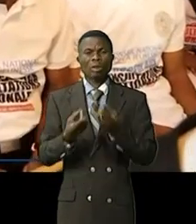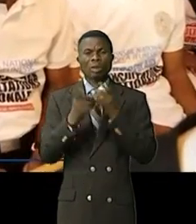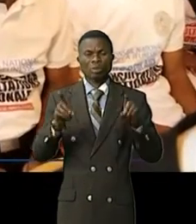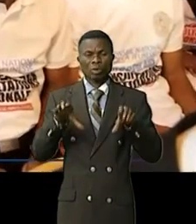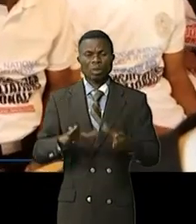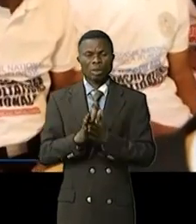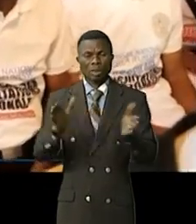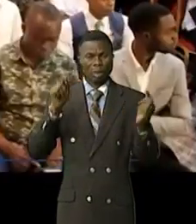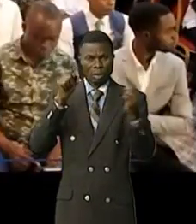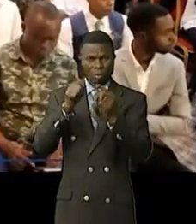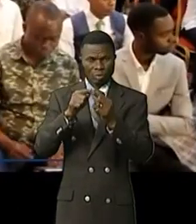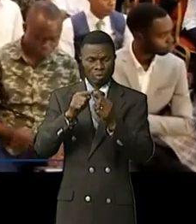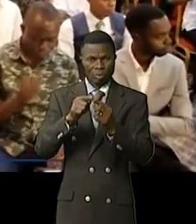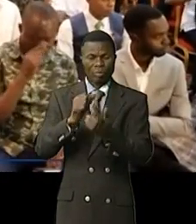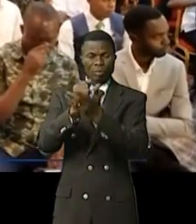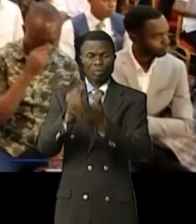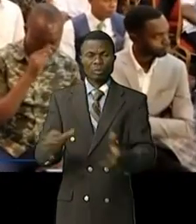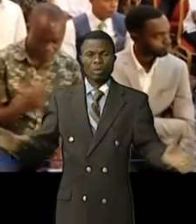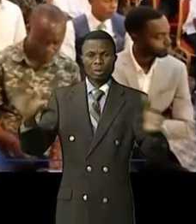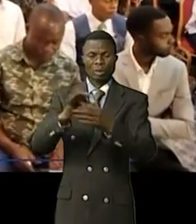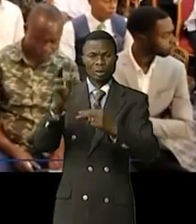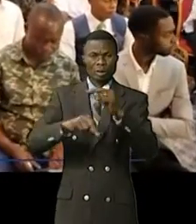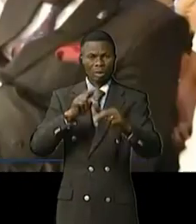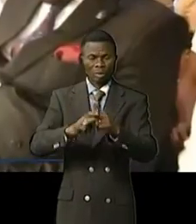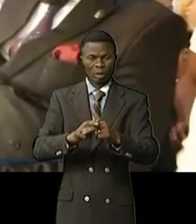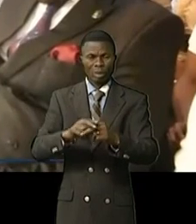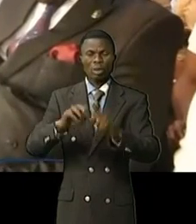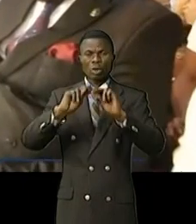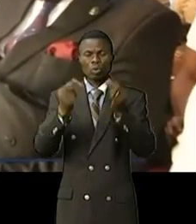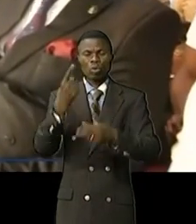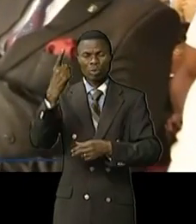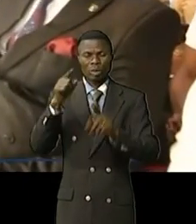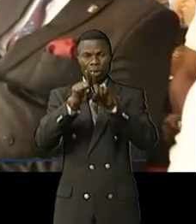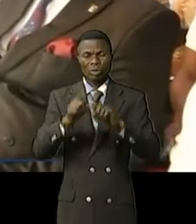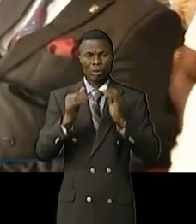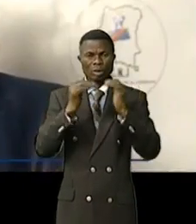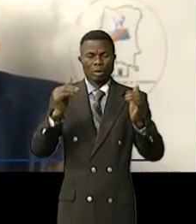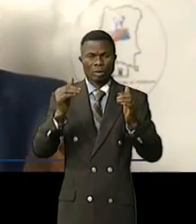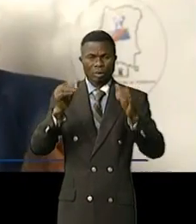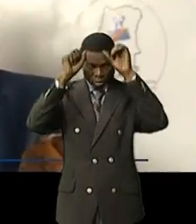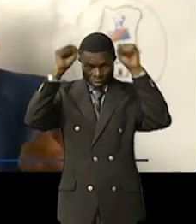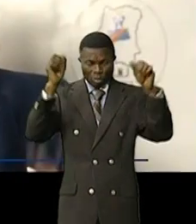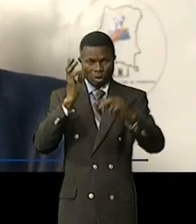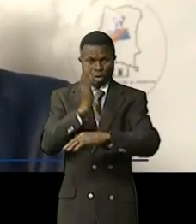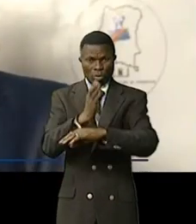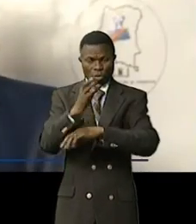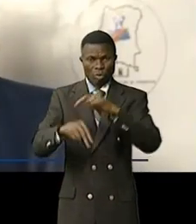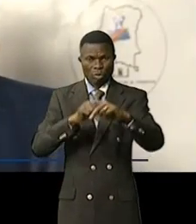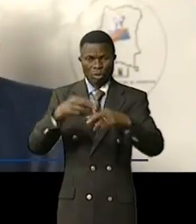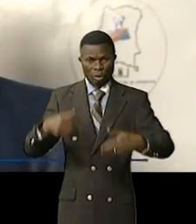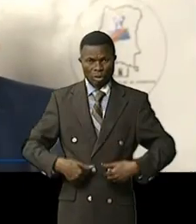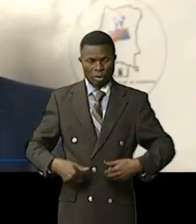objectif faire vivre la cohésion nationale dans l'unité et la paix. Le président du Conseil national de la jeunesse,